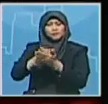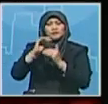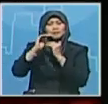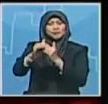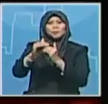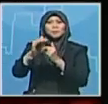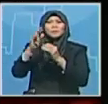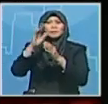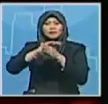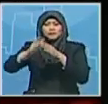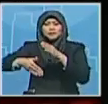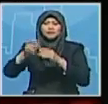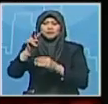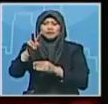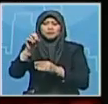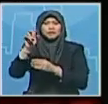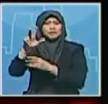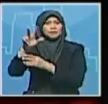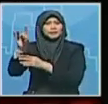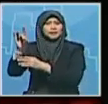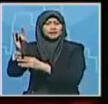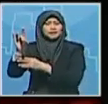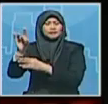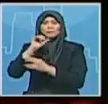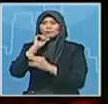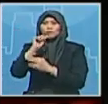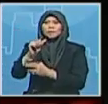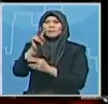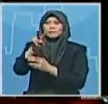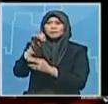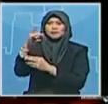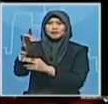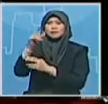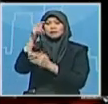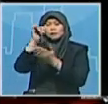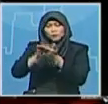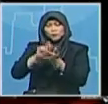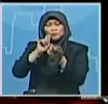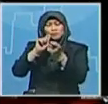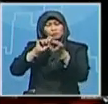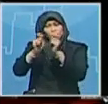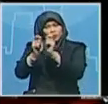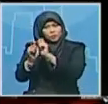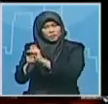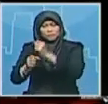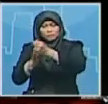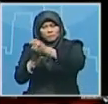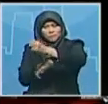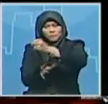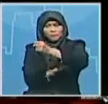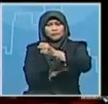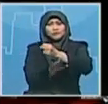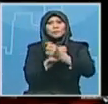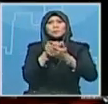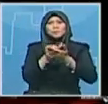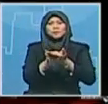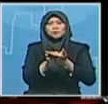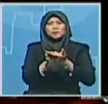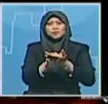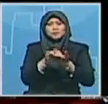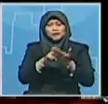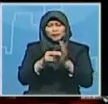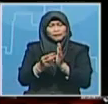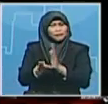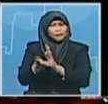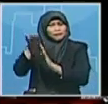adalah 2038 dan bukan lagi 2038. Ini sebabkan pengstrukturan untuk memastikan kenaikan yang tidak begitu